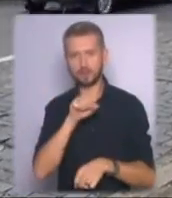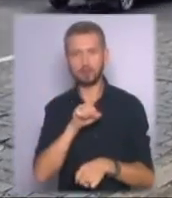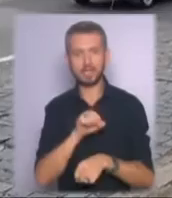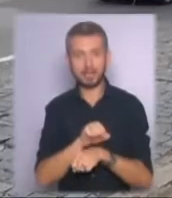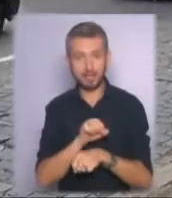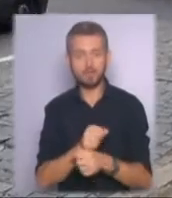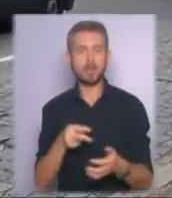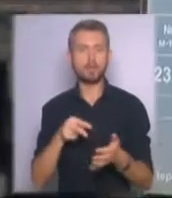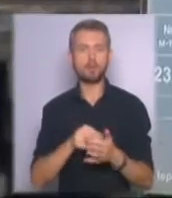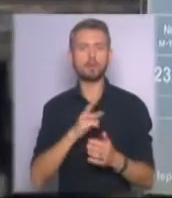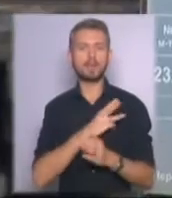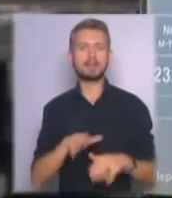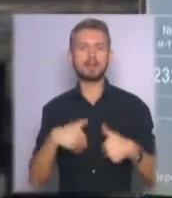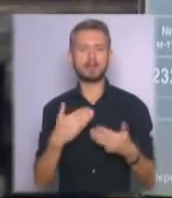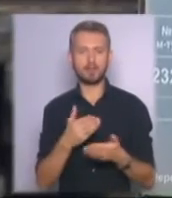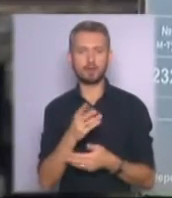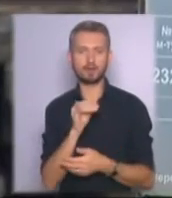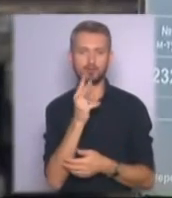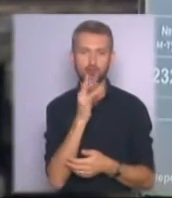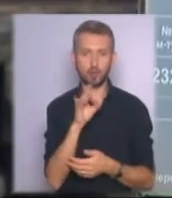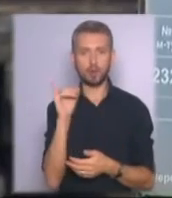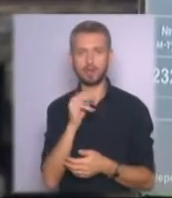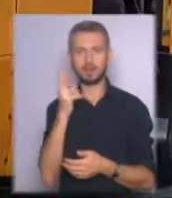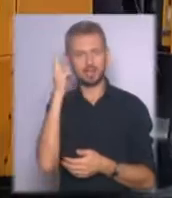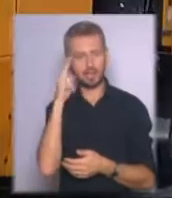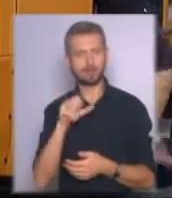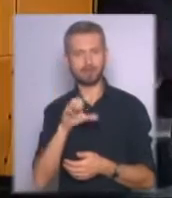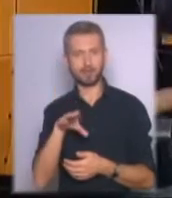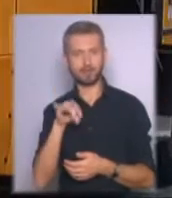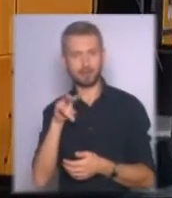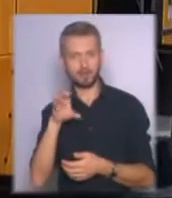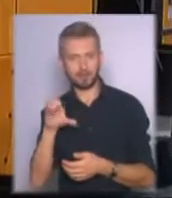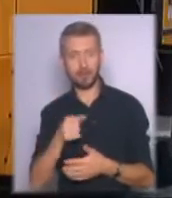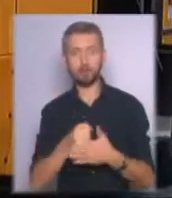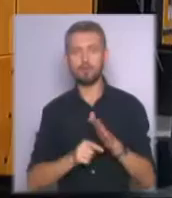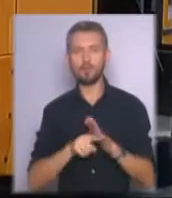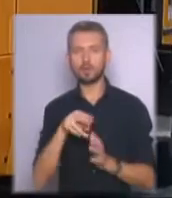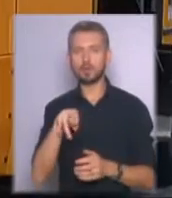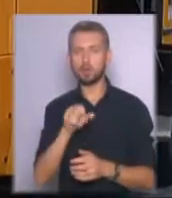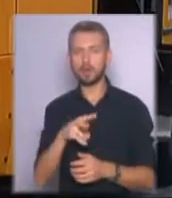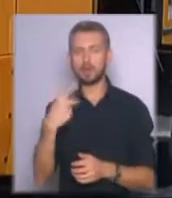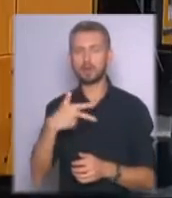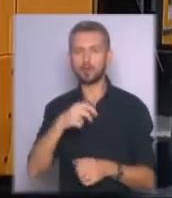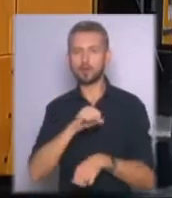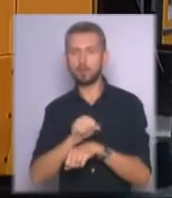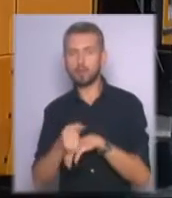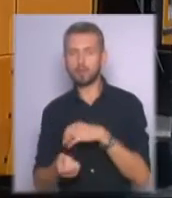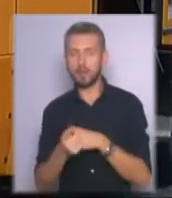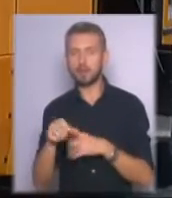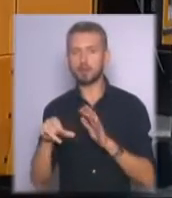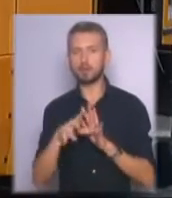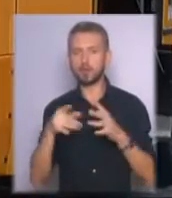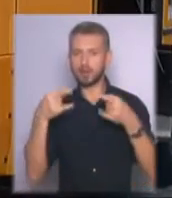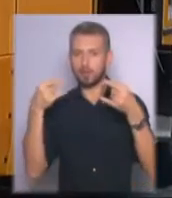міського голови Віталія Кличка та за сприяння КП «Київпастранс». Крім цього, до початку листопада на 30 зупинках з'являться електронні табло.